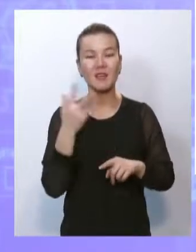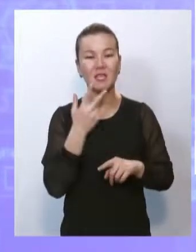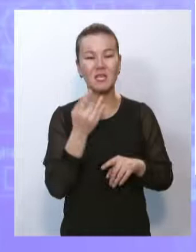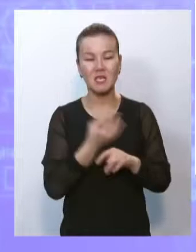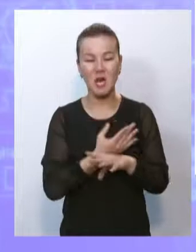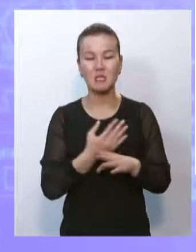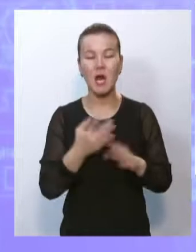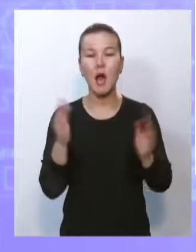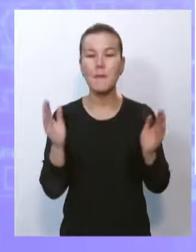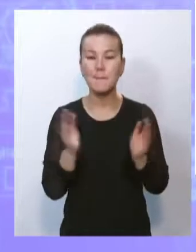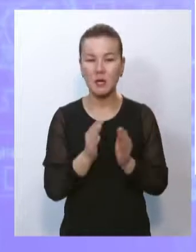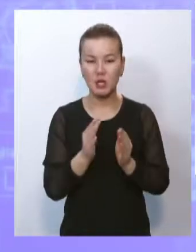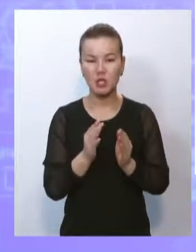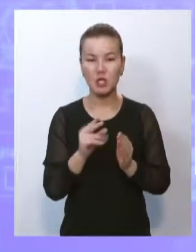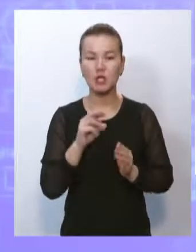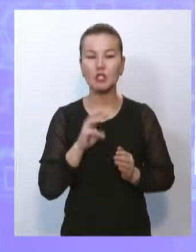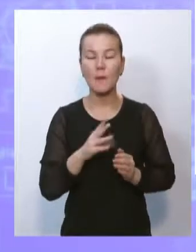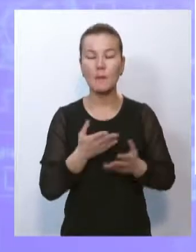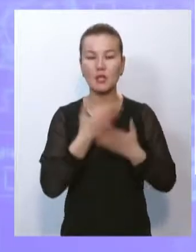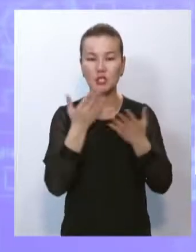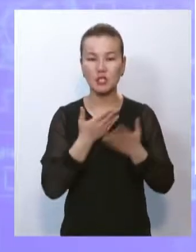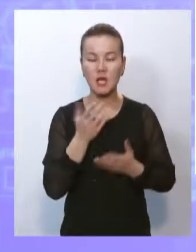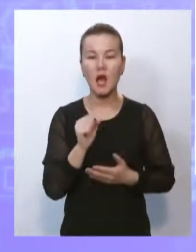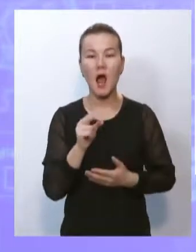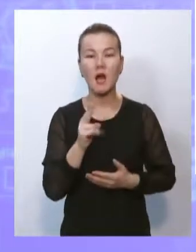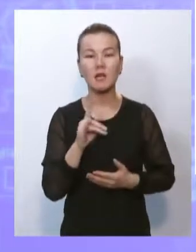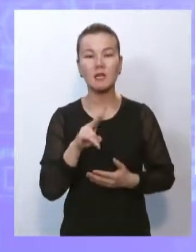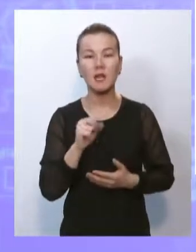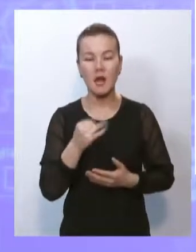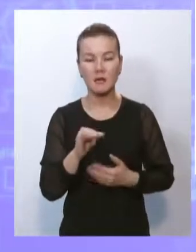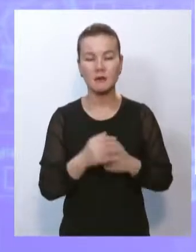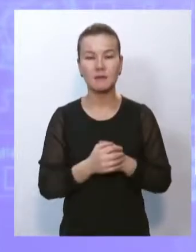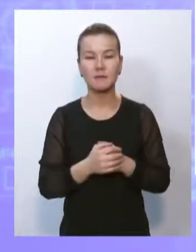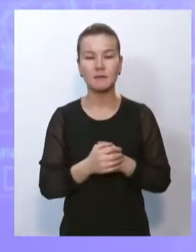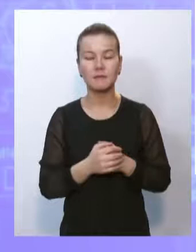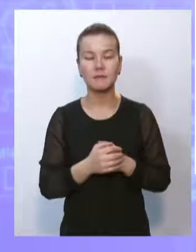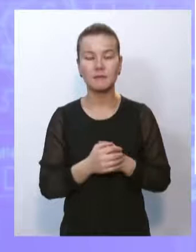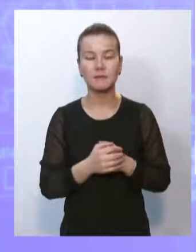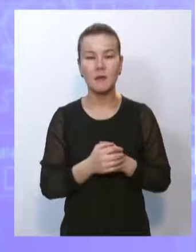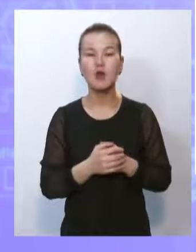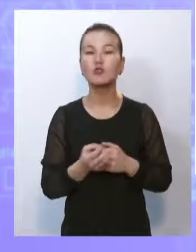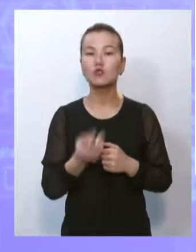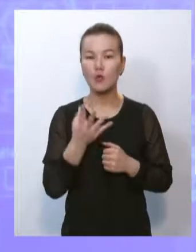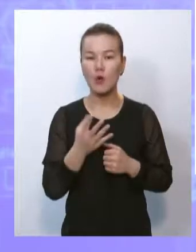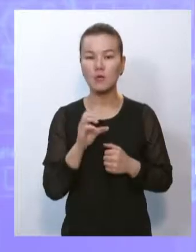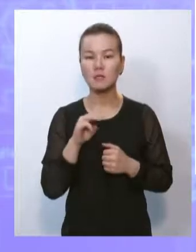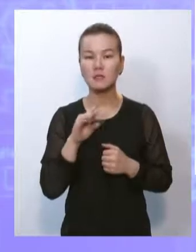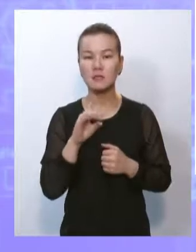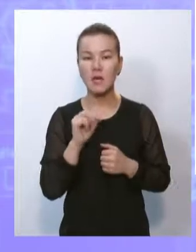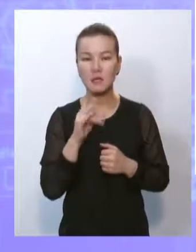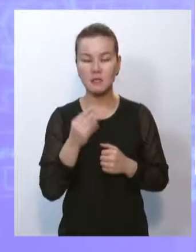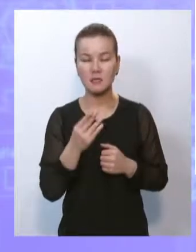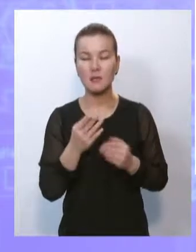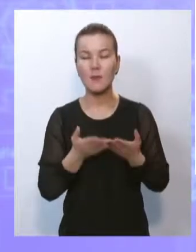раза меньше чем прочитала акылай сколько страниц